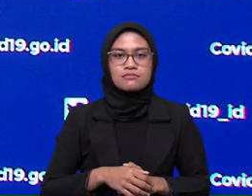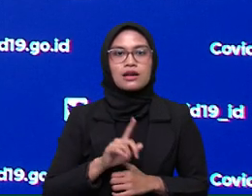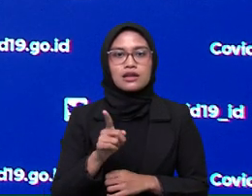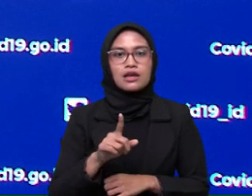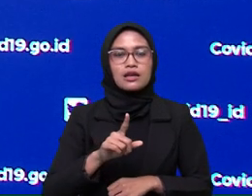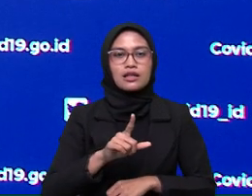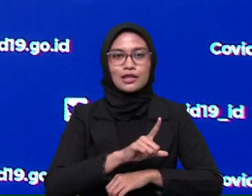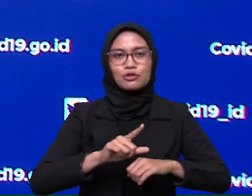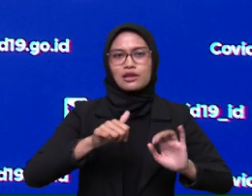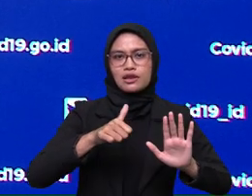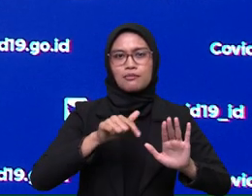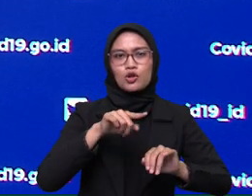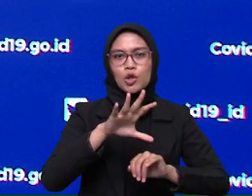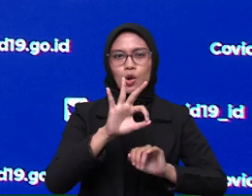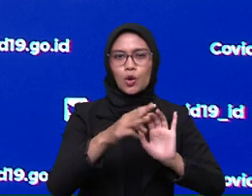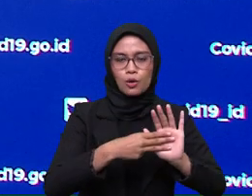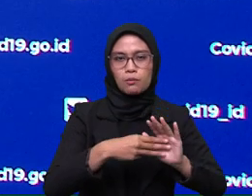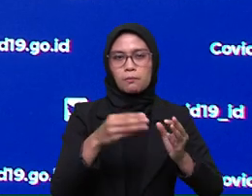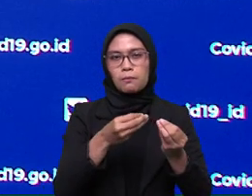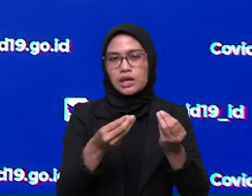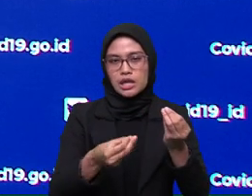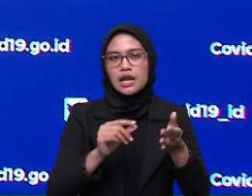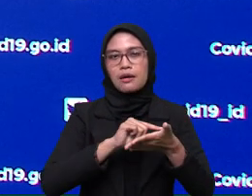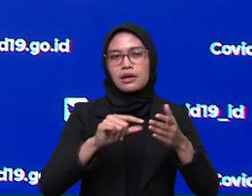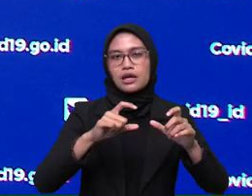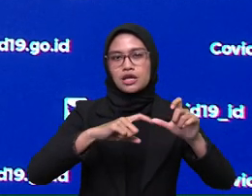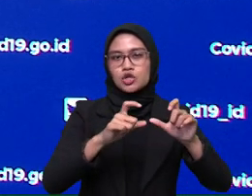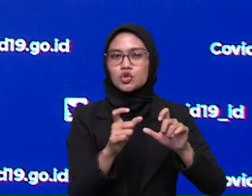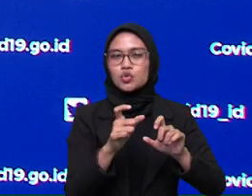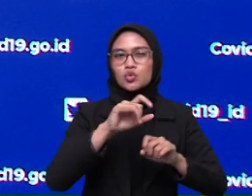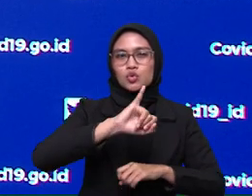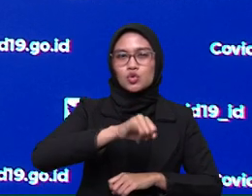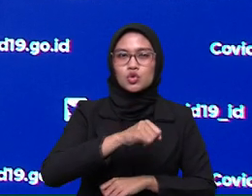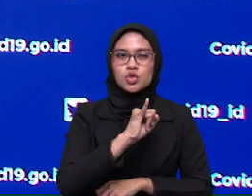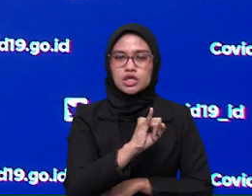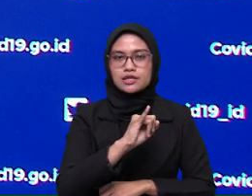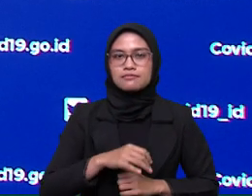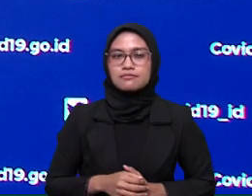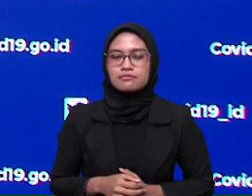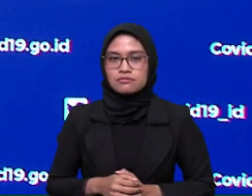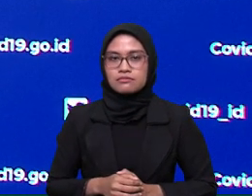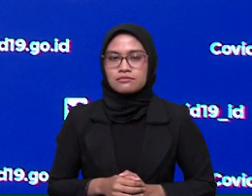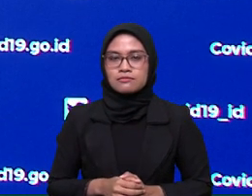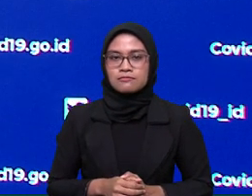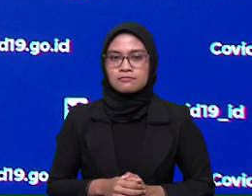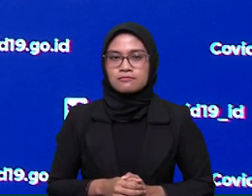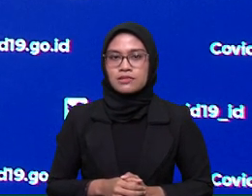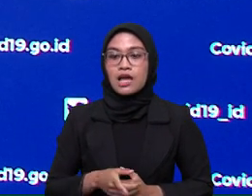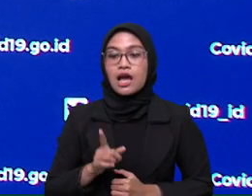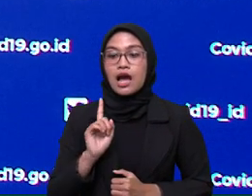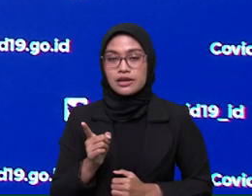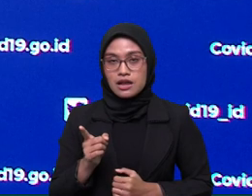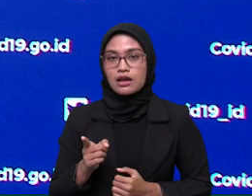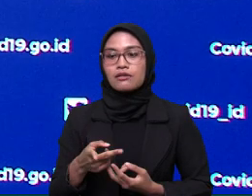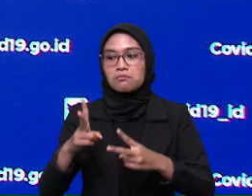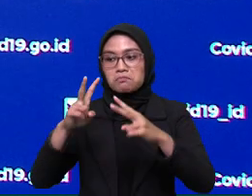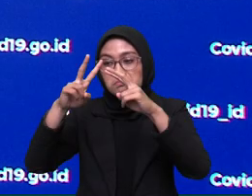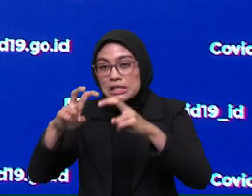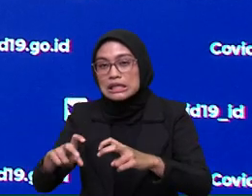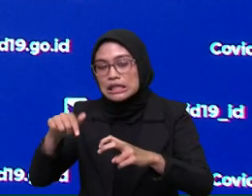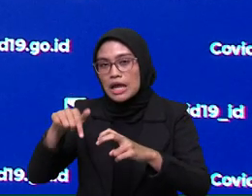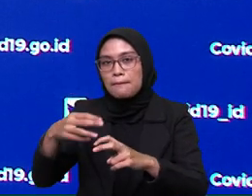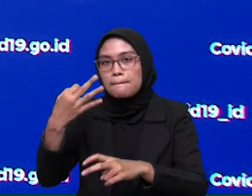suci detik.com apakah sudah ada hasil penelitian terkini atau pembaruan informasi terkait efikasi vaksin komplit